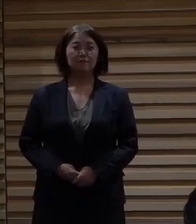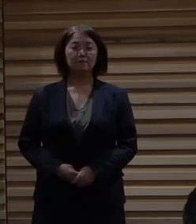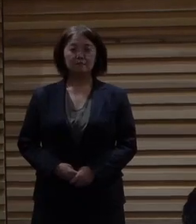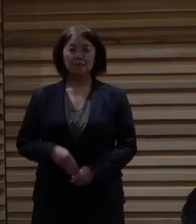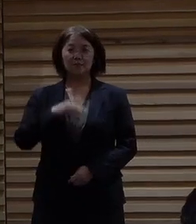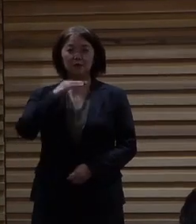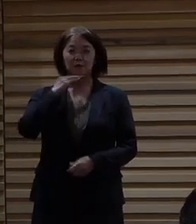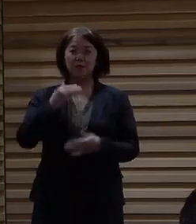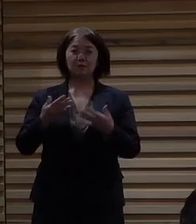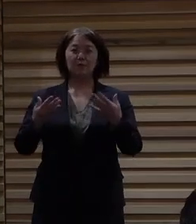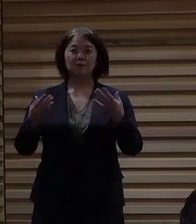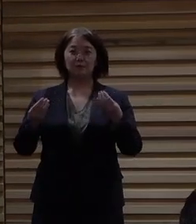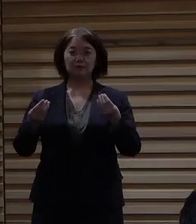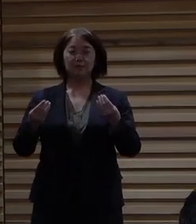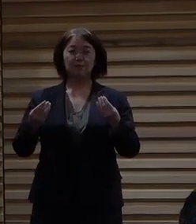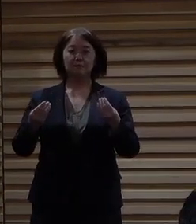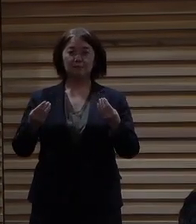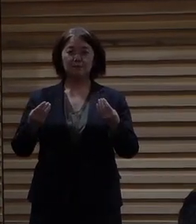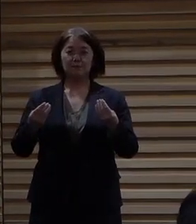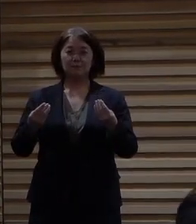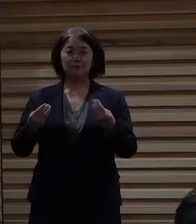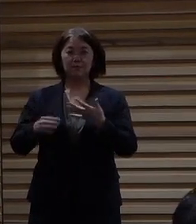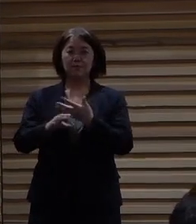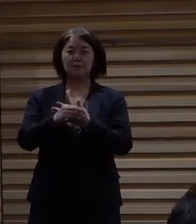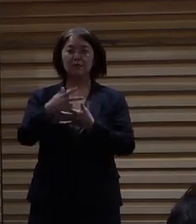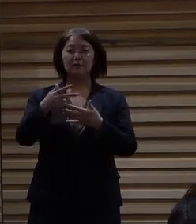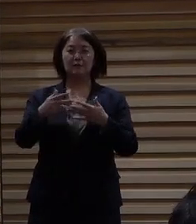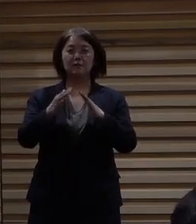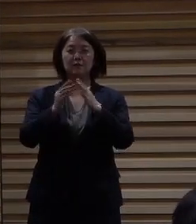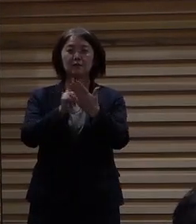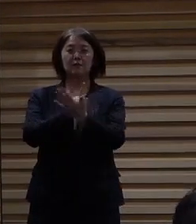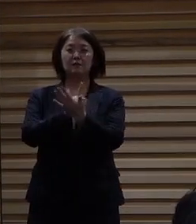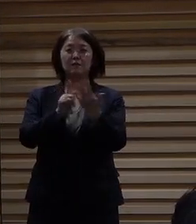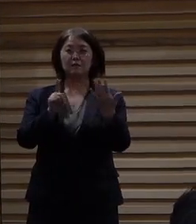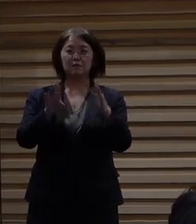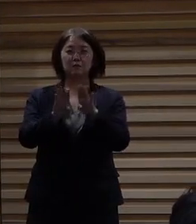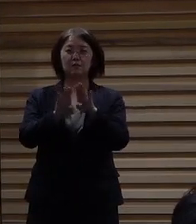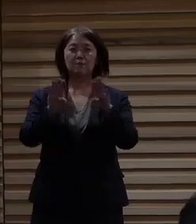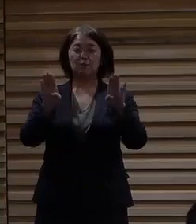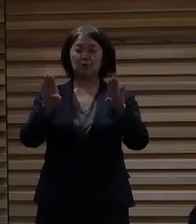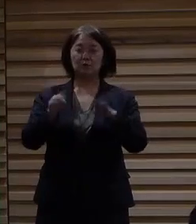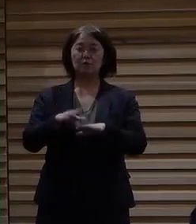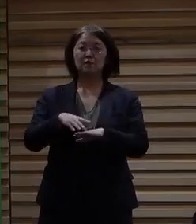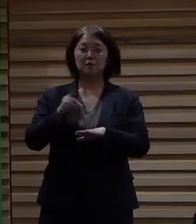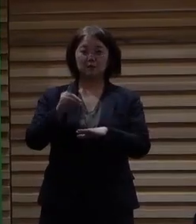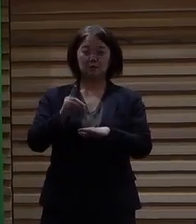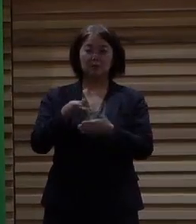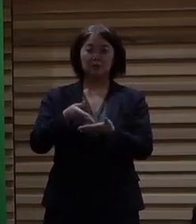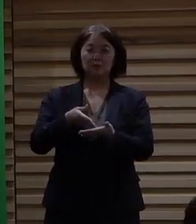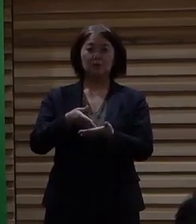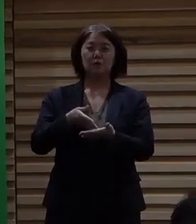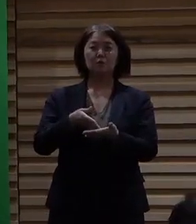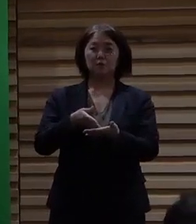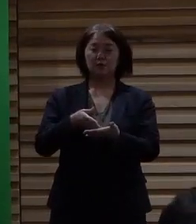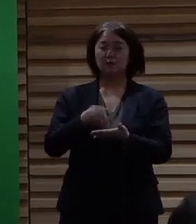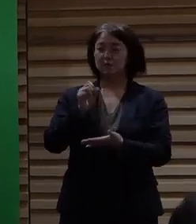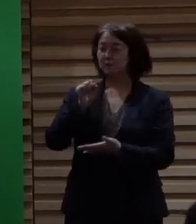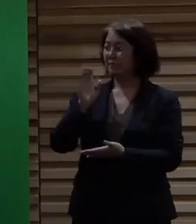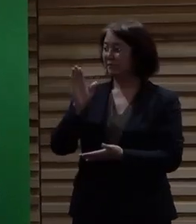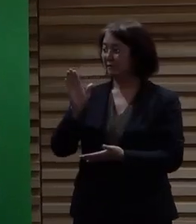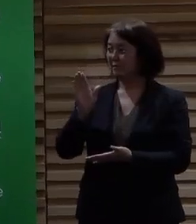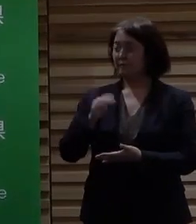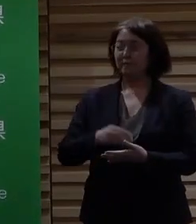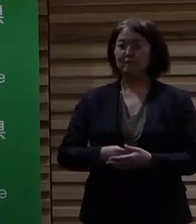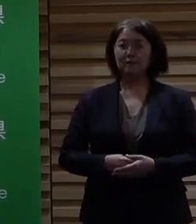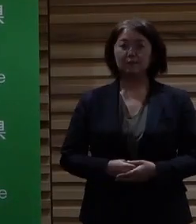はい、それではお待たせいたしました。臨時会見の方を始めさせていただきます。冒頭知事から説明があります。新田さん、よろしくお願いいた